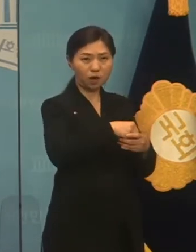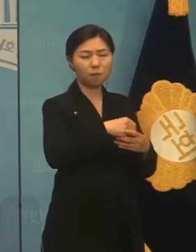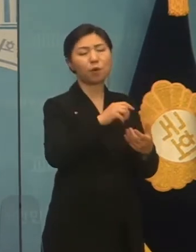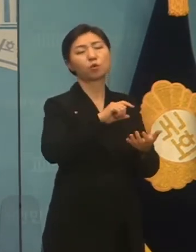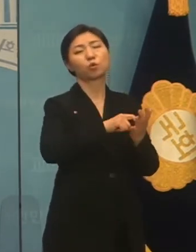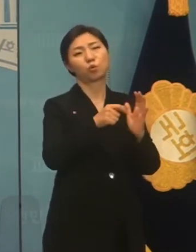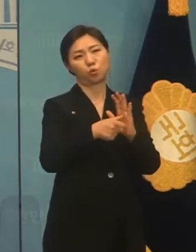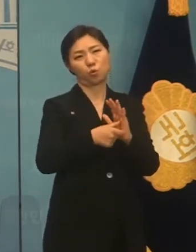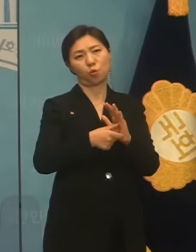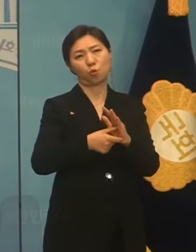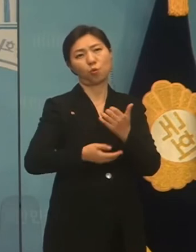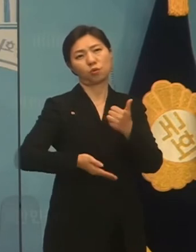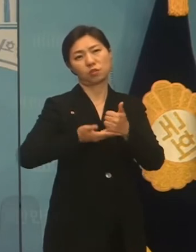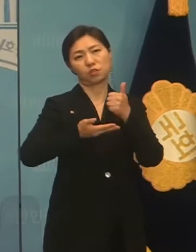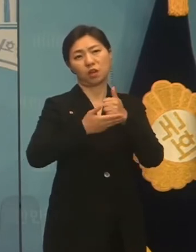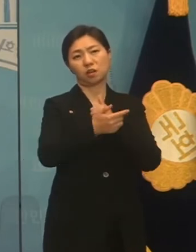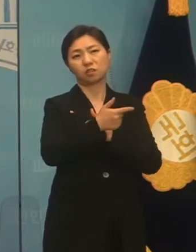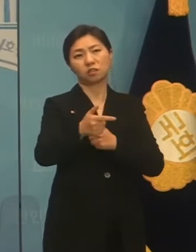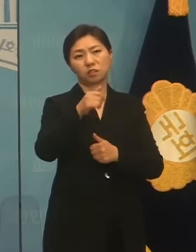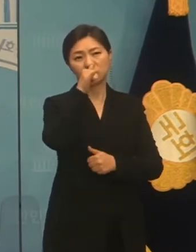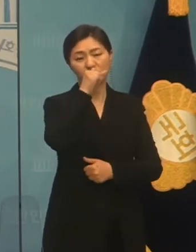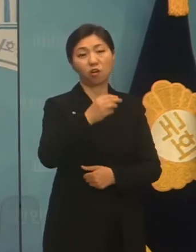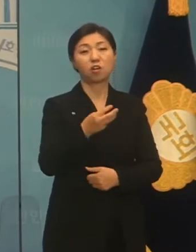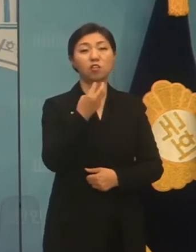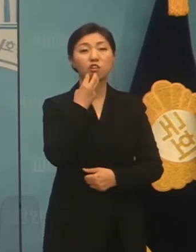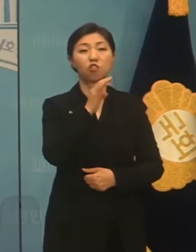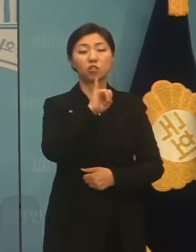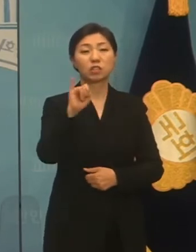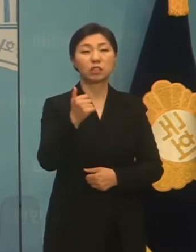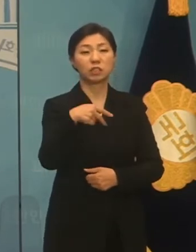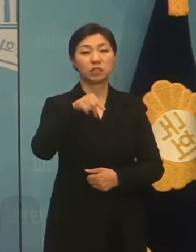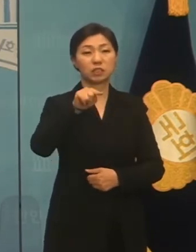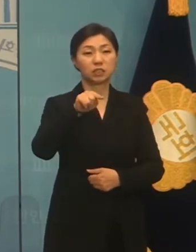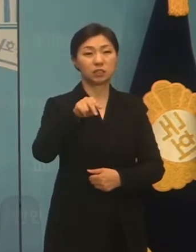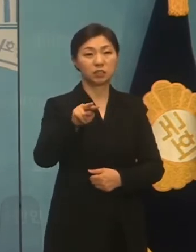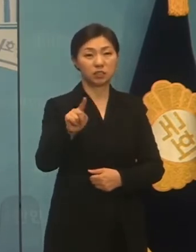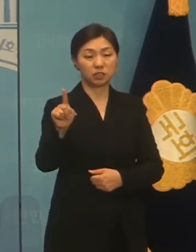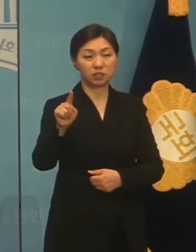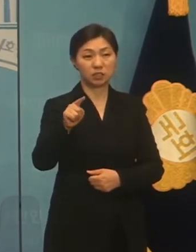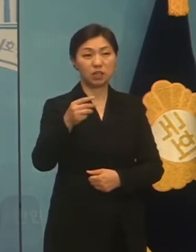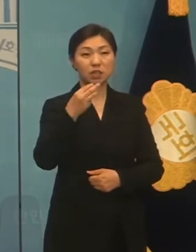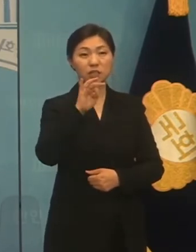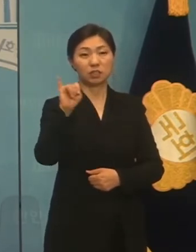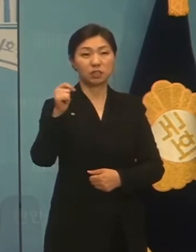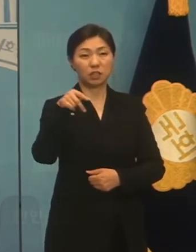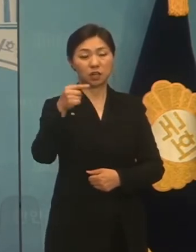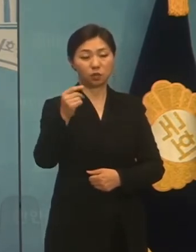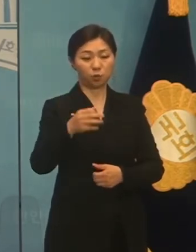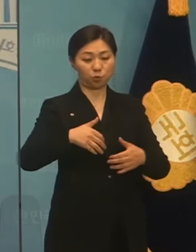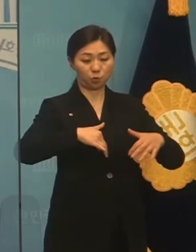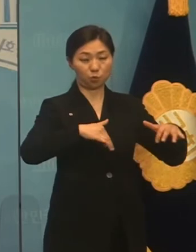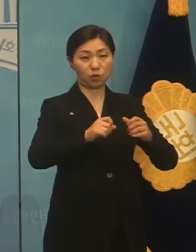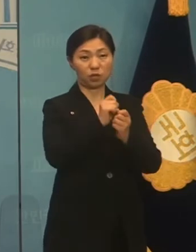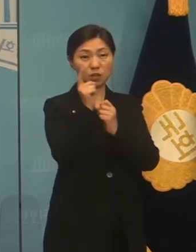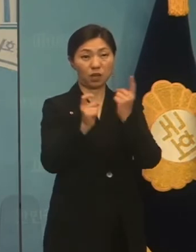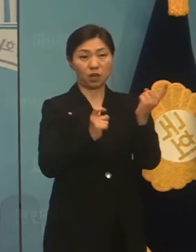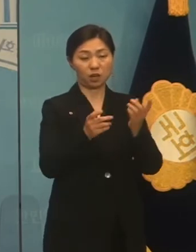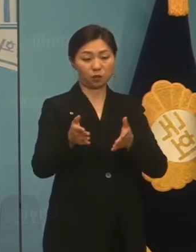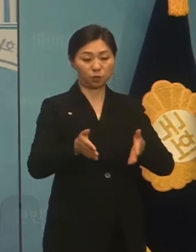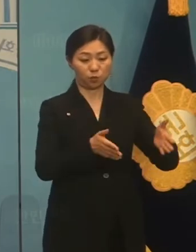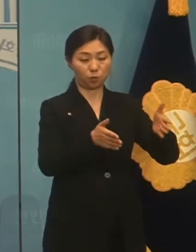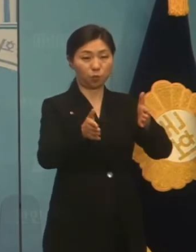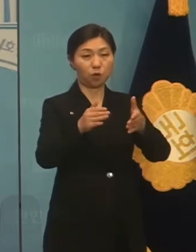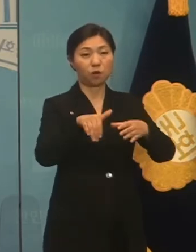호평을 받았습니다. 서울의 인사동길, 삼청동길, 정동길, 대학로 문화공연을 조성했습니다.